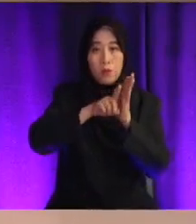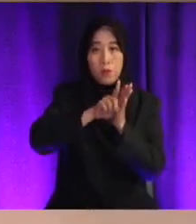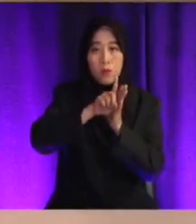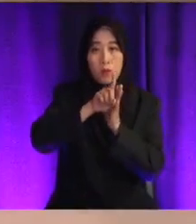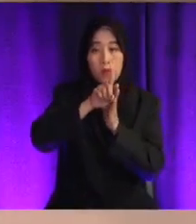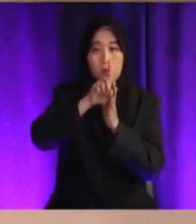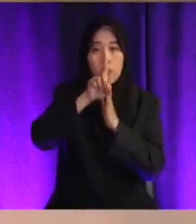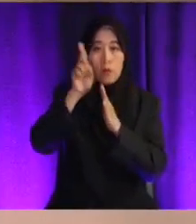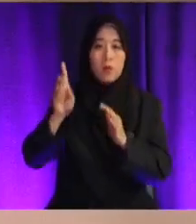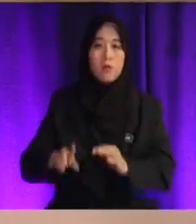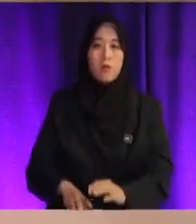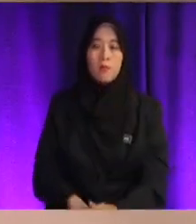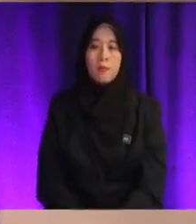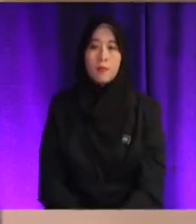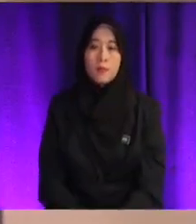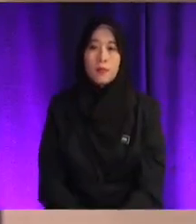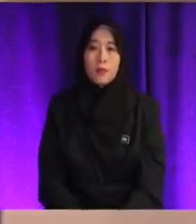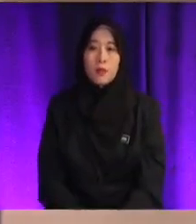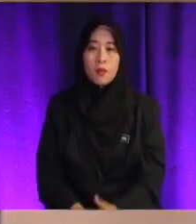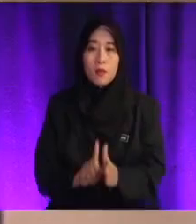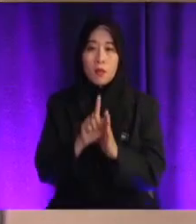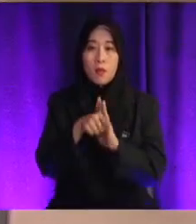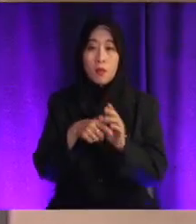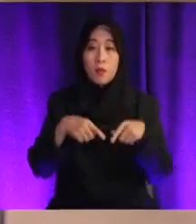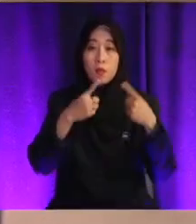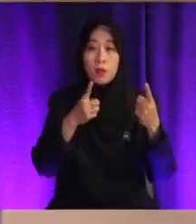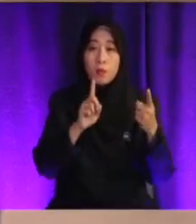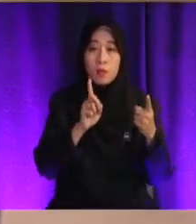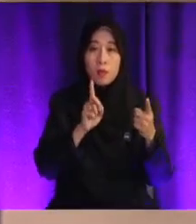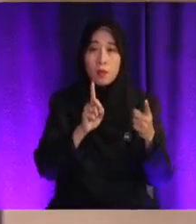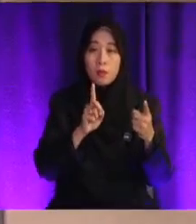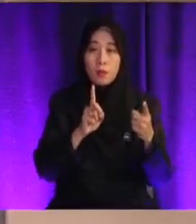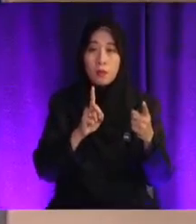saya. Okey. Dia naik. So, jarum pergi kepada mana tu? Kepada